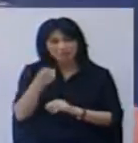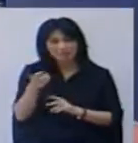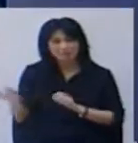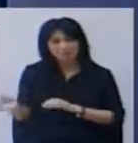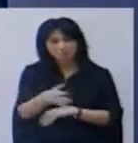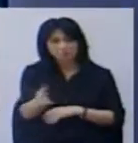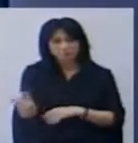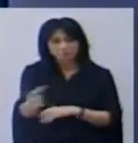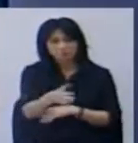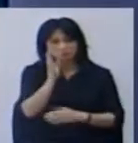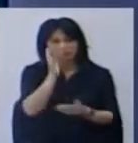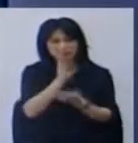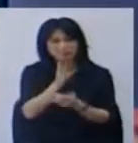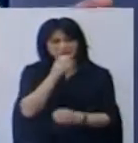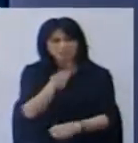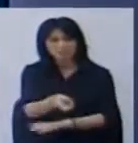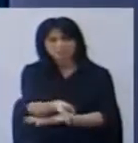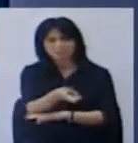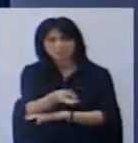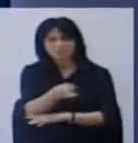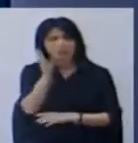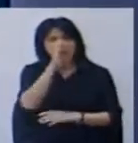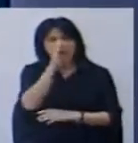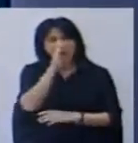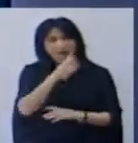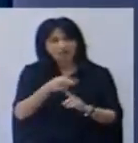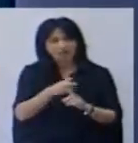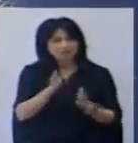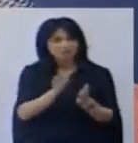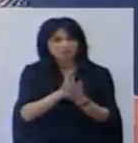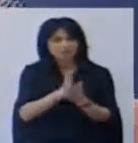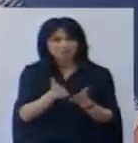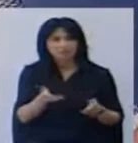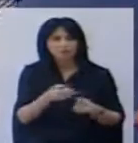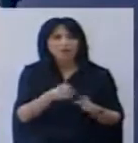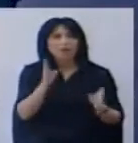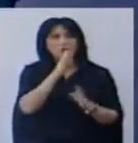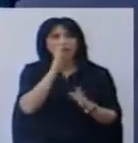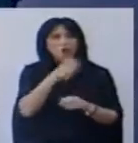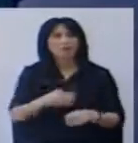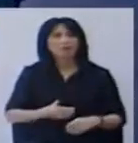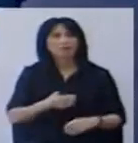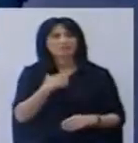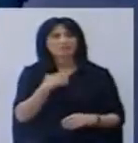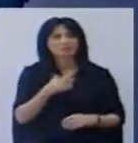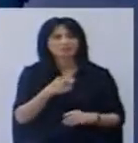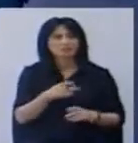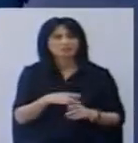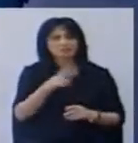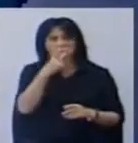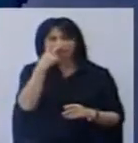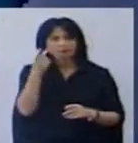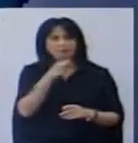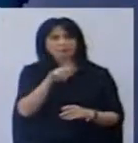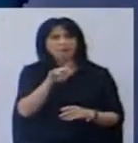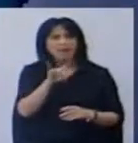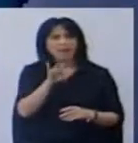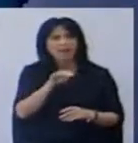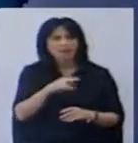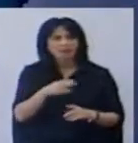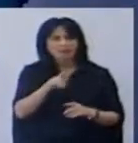ნარჩენებს პირდაპირ უშვებენ წყალში, მარტო ჰაერის ფილტრაცია არ ჭირს იქ. ეს არის ეკოლოგიური კატასტროფა. დალპა პალიასტომი,